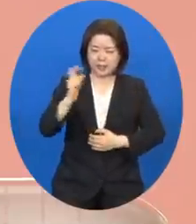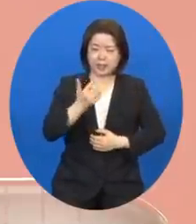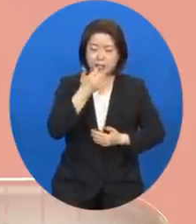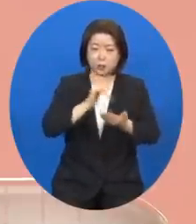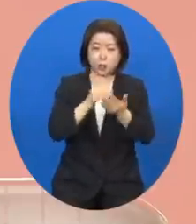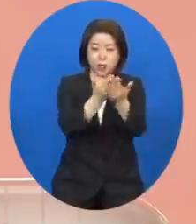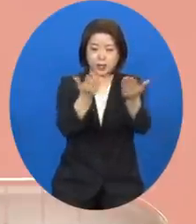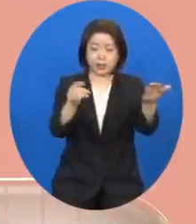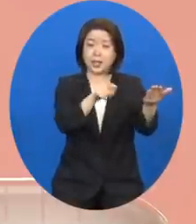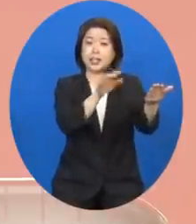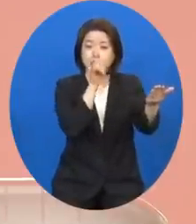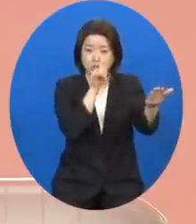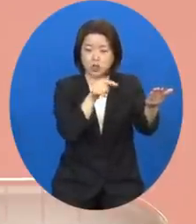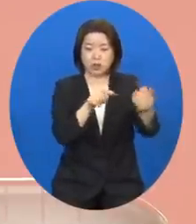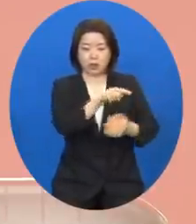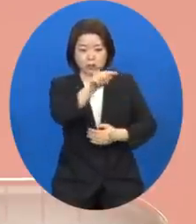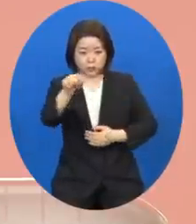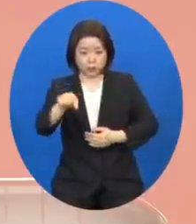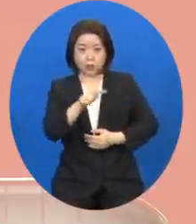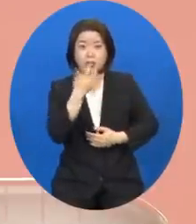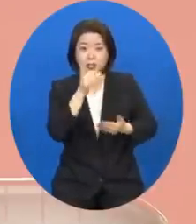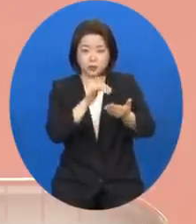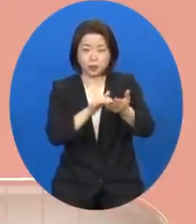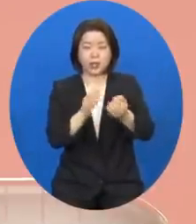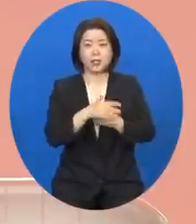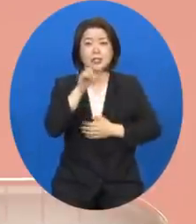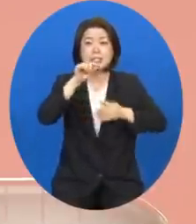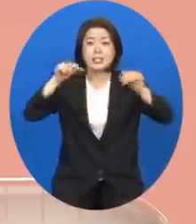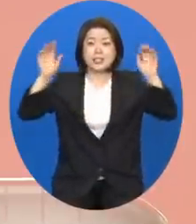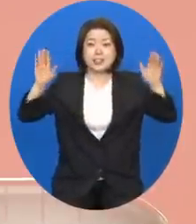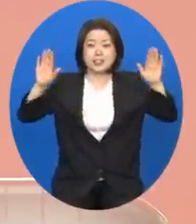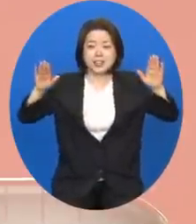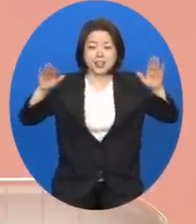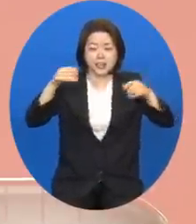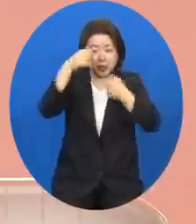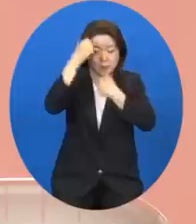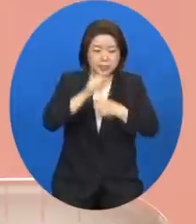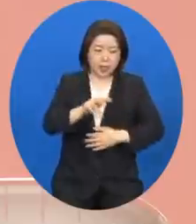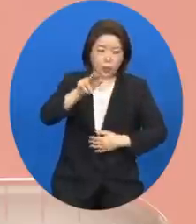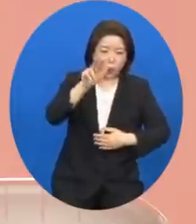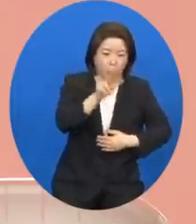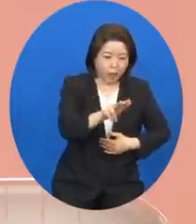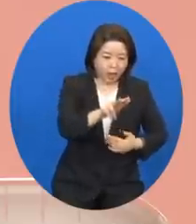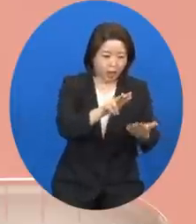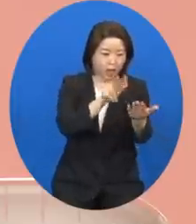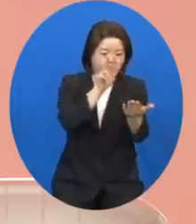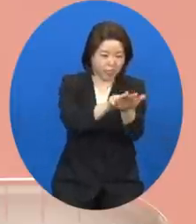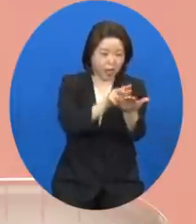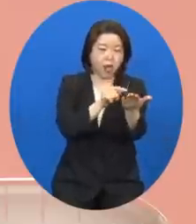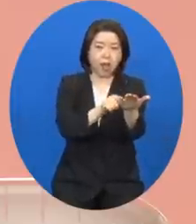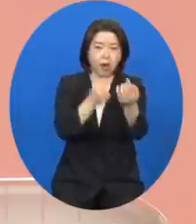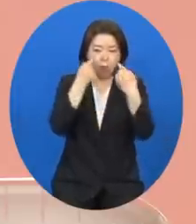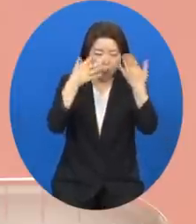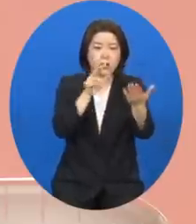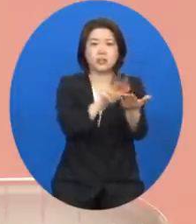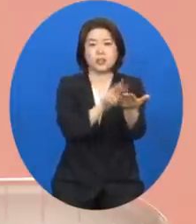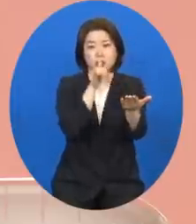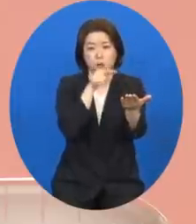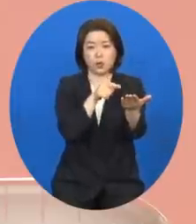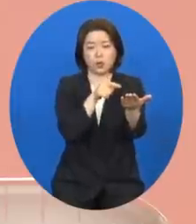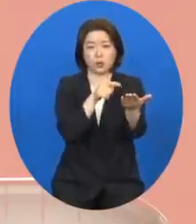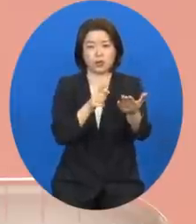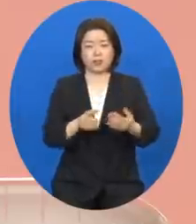있는데 그 돌에는 새 발자국 자국이 아주 선명하게 박혀져